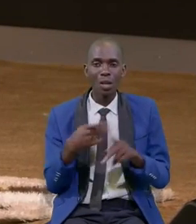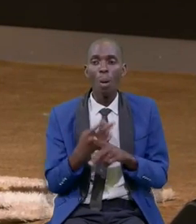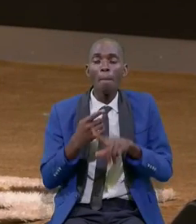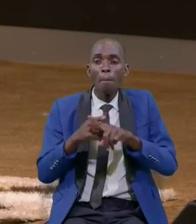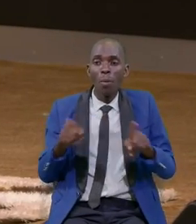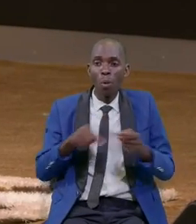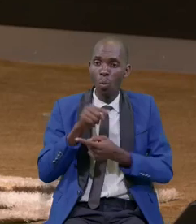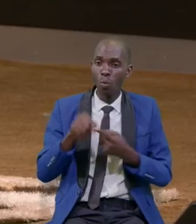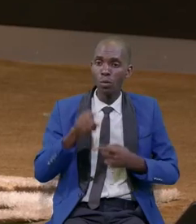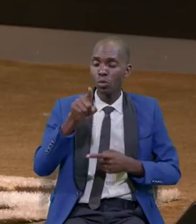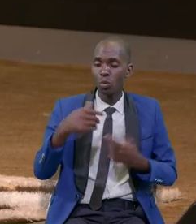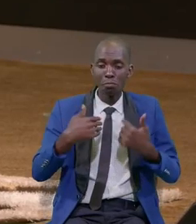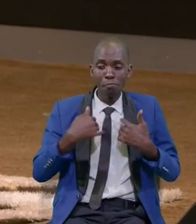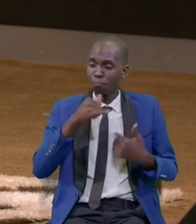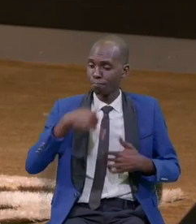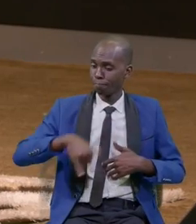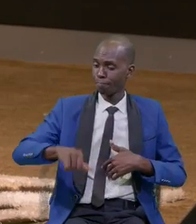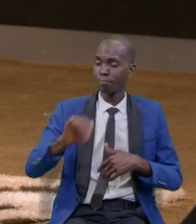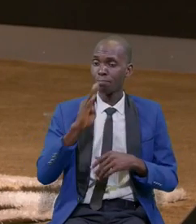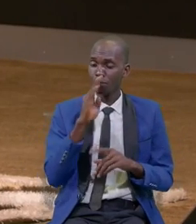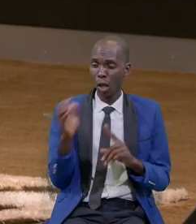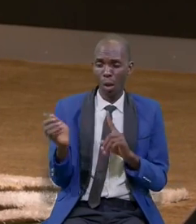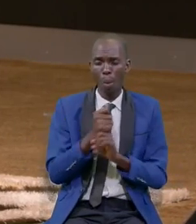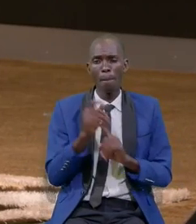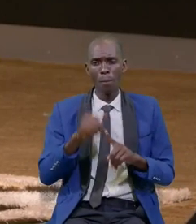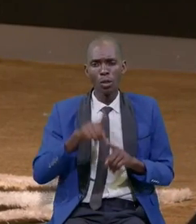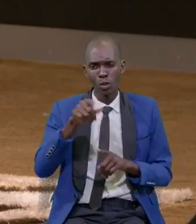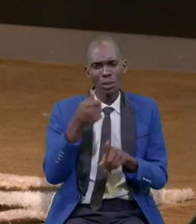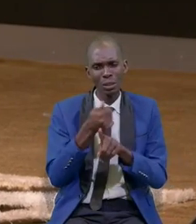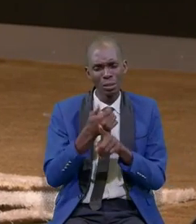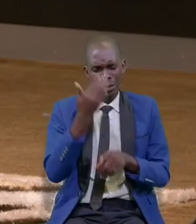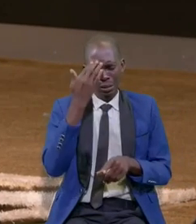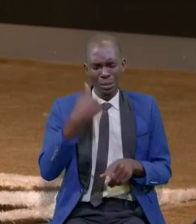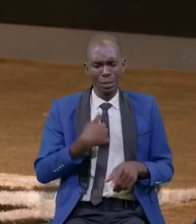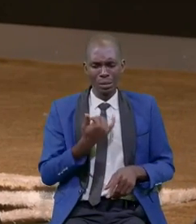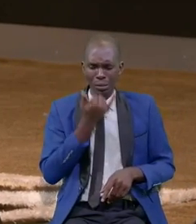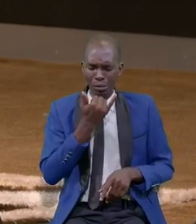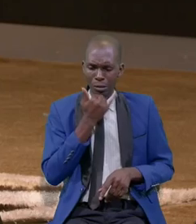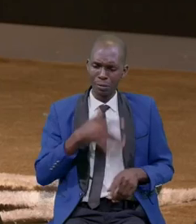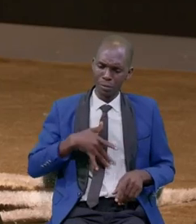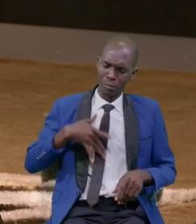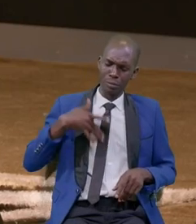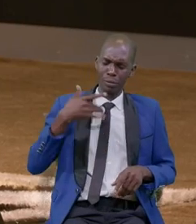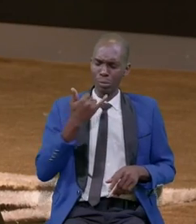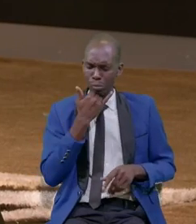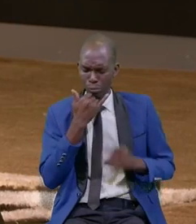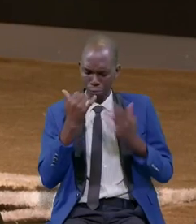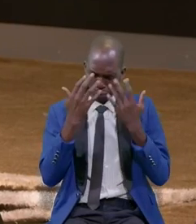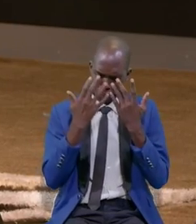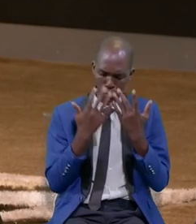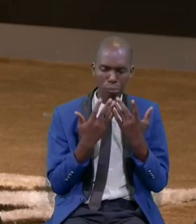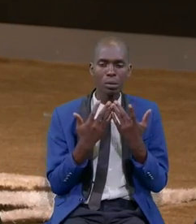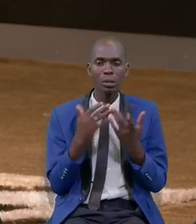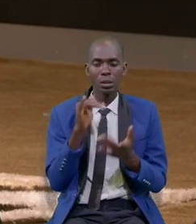cet opprobre, alors, ayez la tristesse selon Dieu qui vous conduit à la repentance et puis vous aurez le